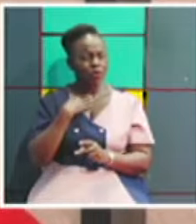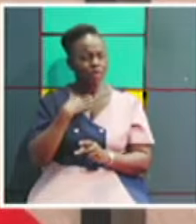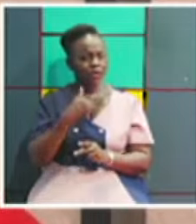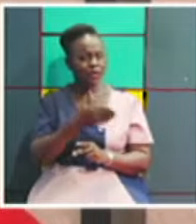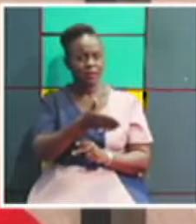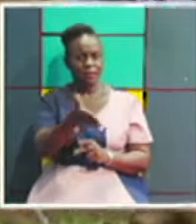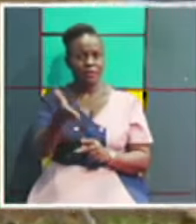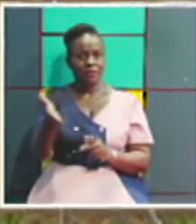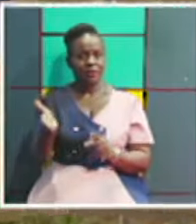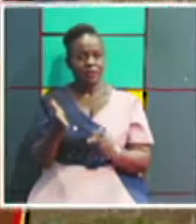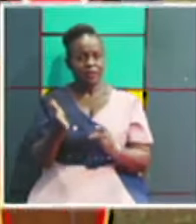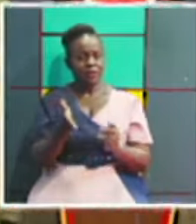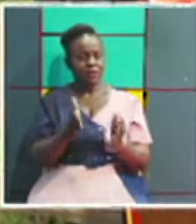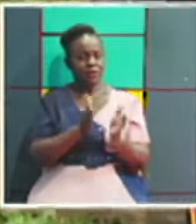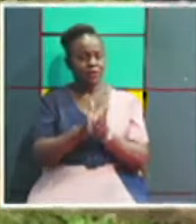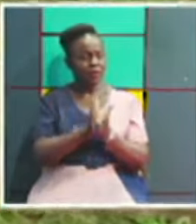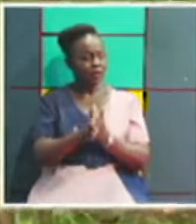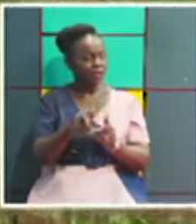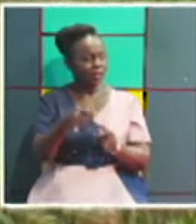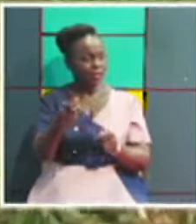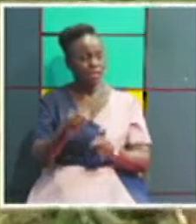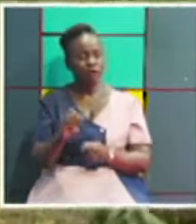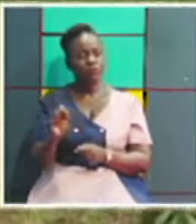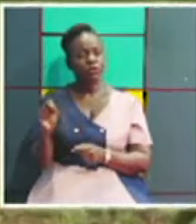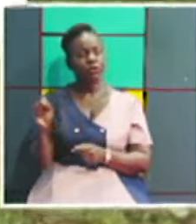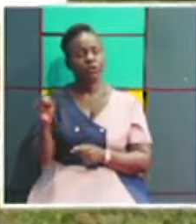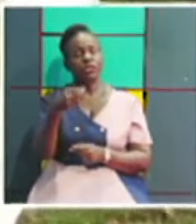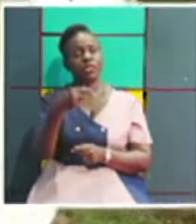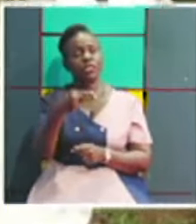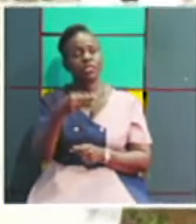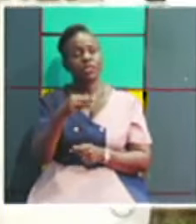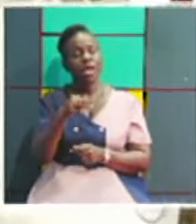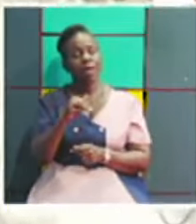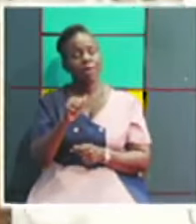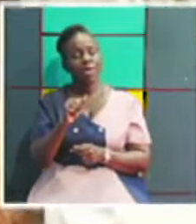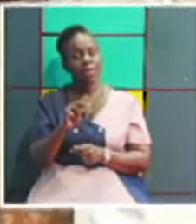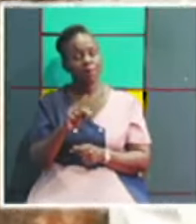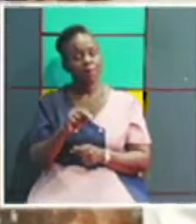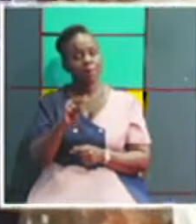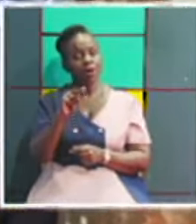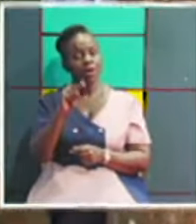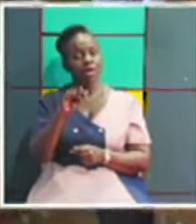define democracy? Shamim Nabakoza, Catherine Nakato, NBS, Amasenga Jack.